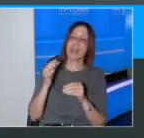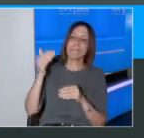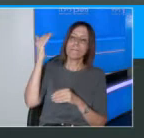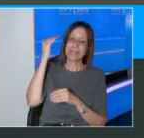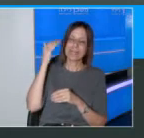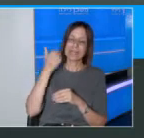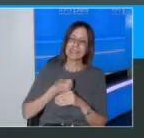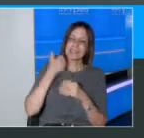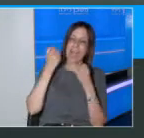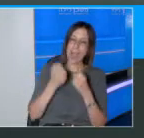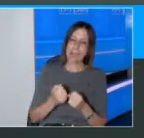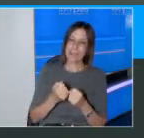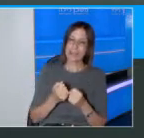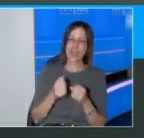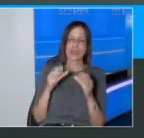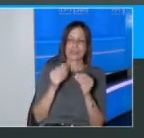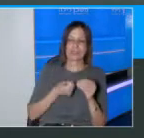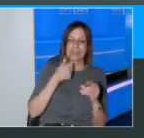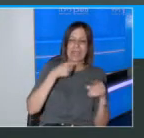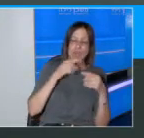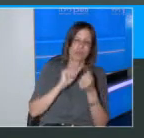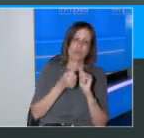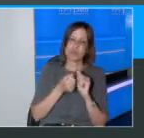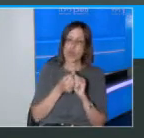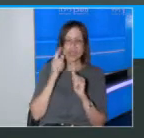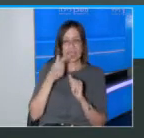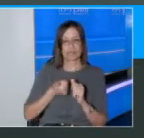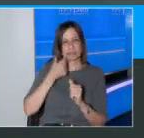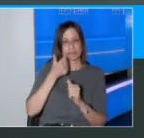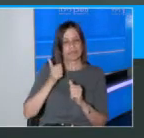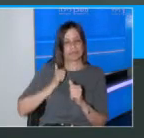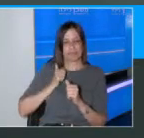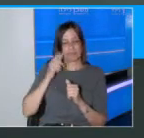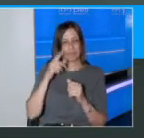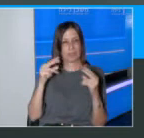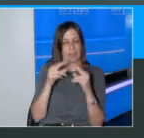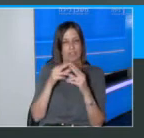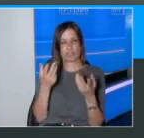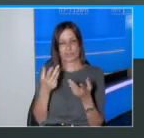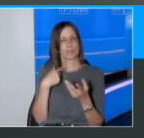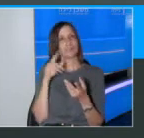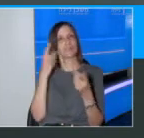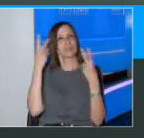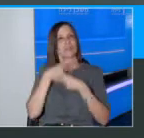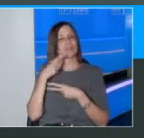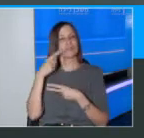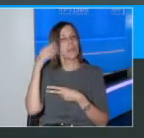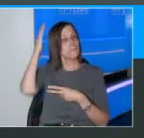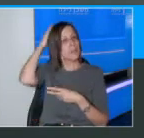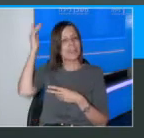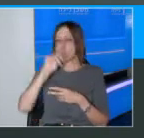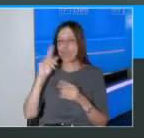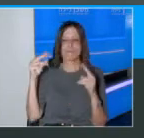או שגנרלים של הצבא צריכים להיפגש? תשמע, מי רצית שיפגש איתו? אנחנו מבינים שככל הנראה נפתלי בנט לא יפגוש